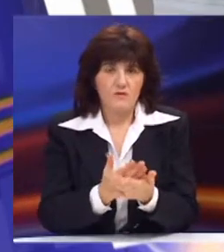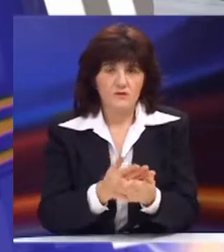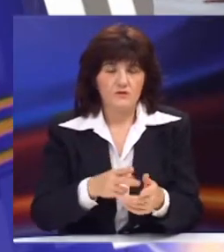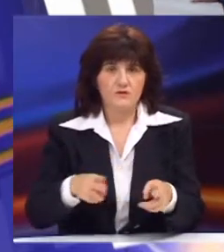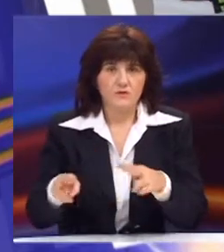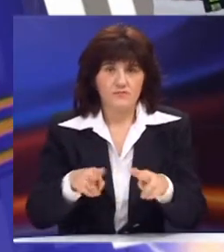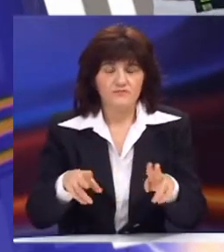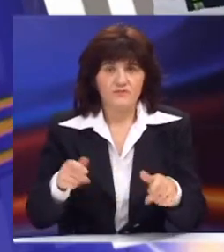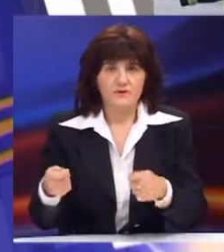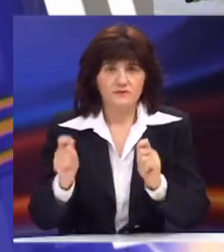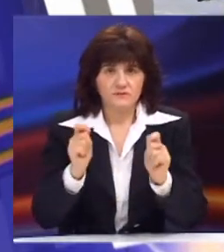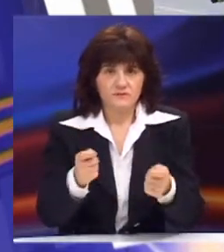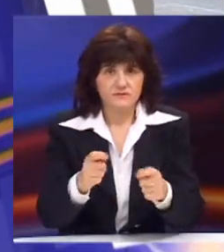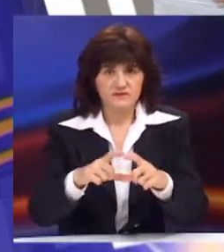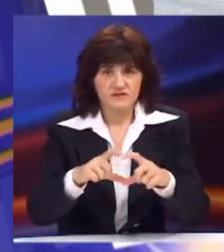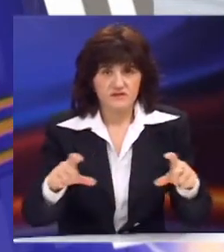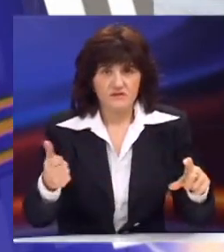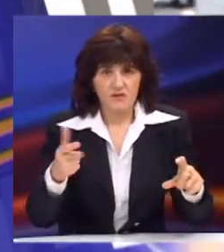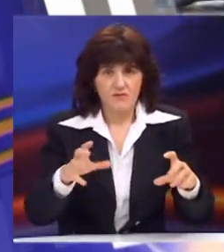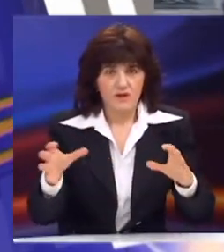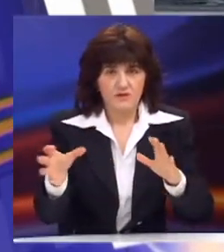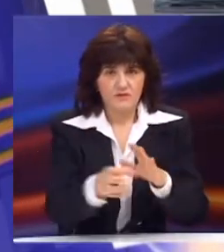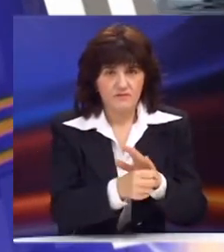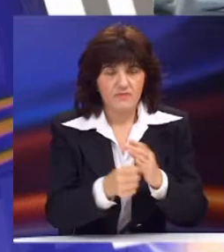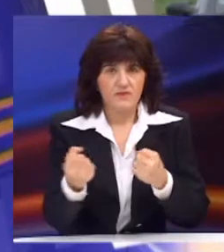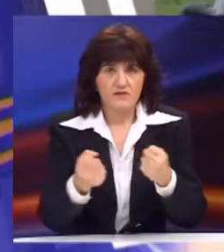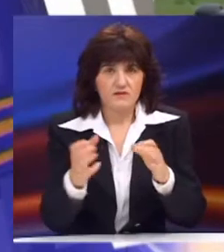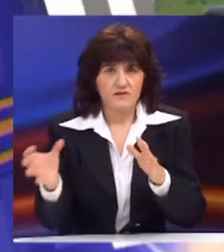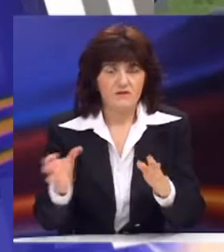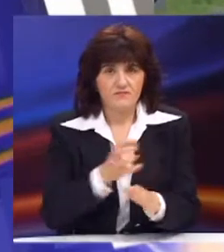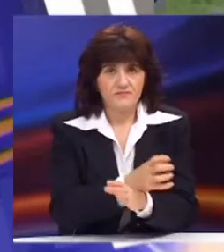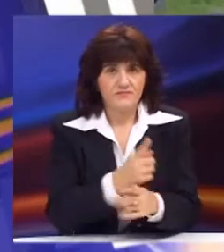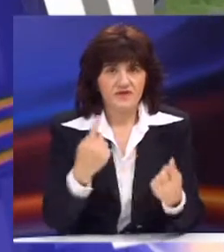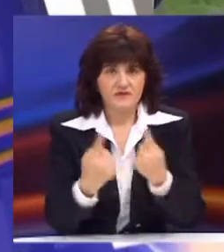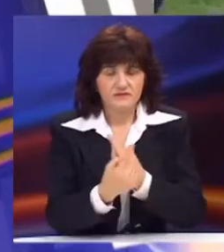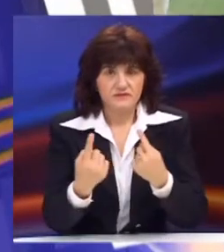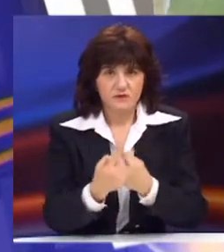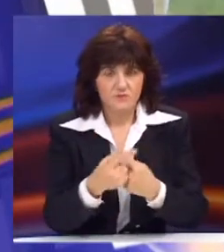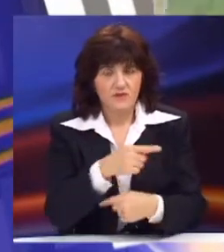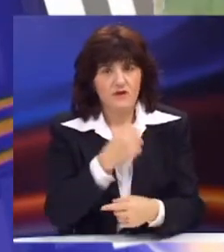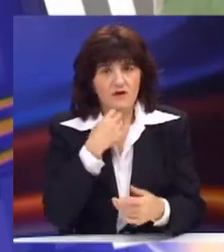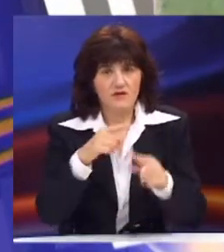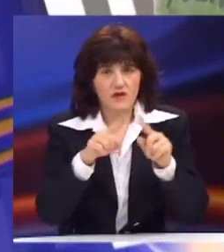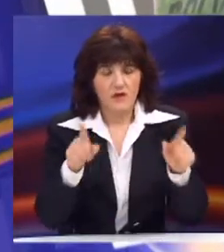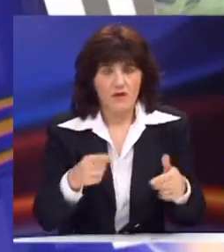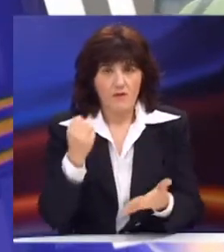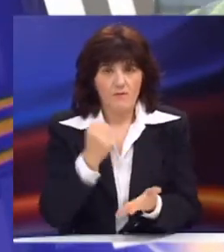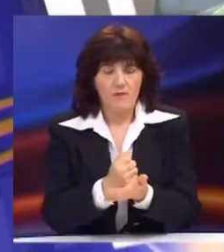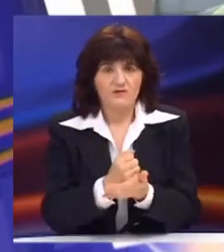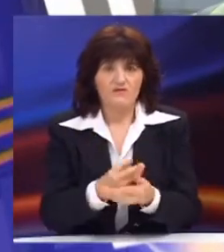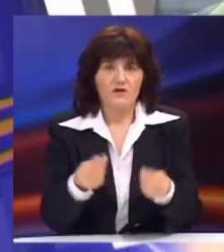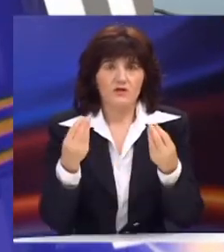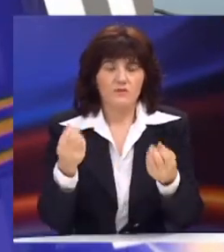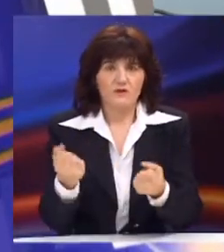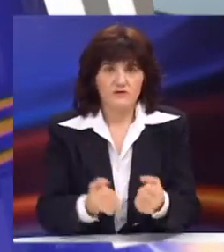biti pokrenuta prekršajna prijava, skidaće se registarske tablice i vozilo uklanjati iz saobraćaja, sve dok se ne donese potvrda o